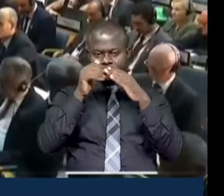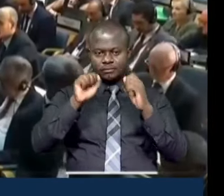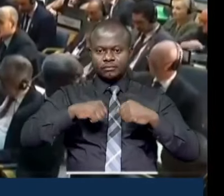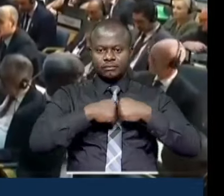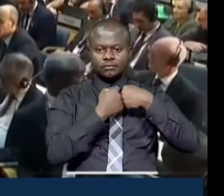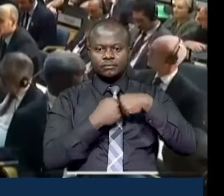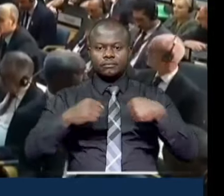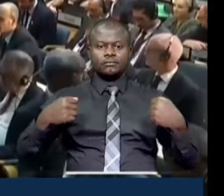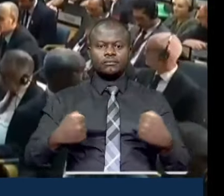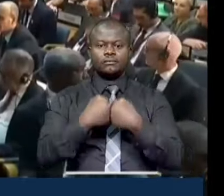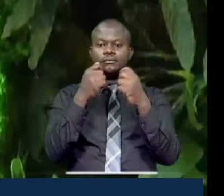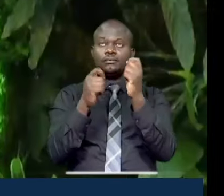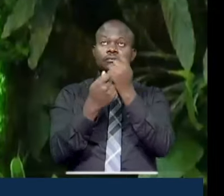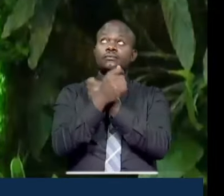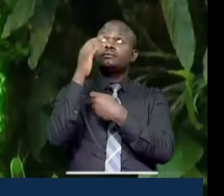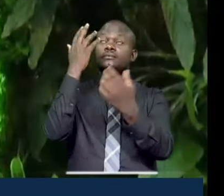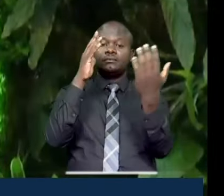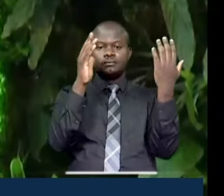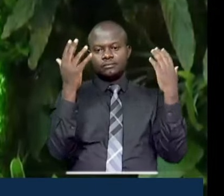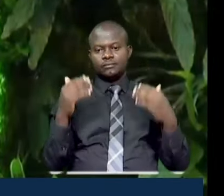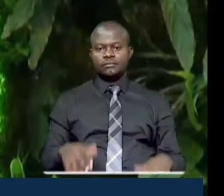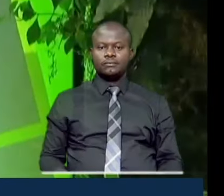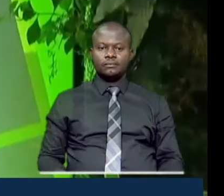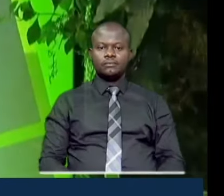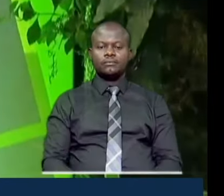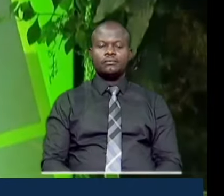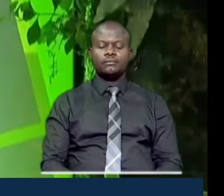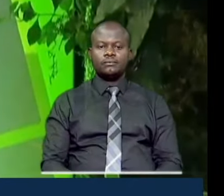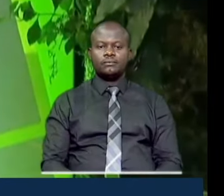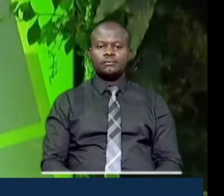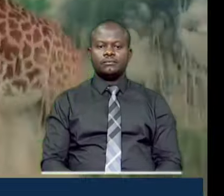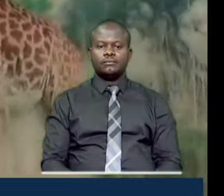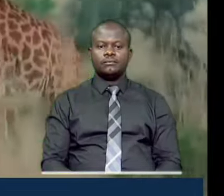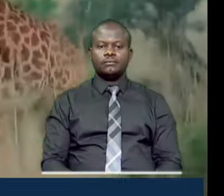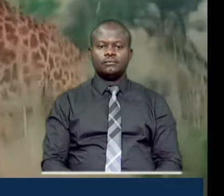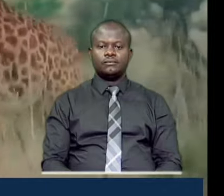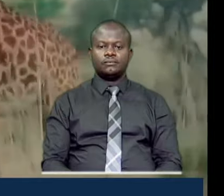n'ingaruka z'imihindagurikire y'ikirere Pasco Buhura Televiziyo Rwanda